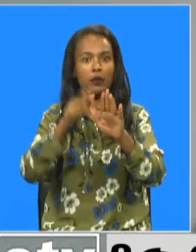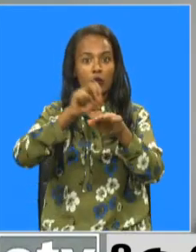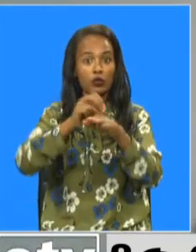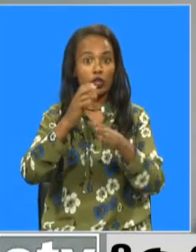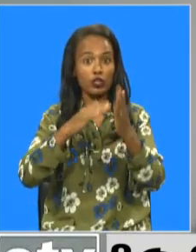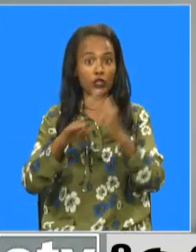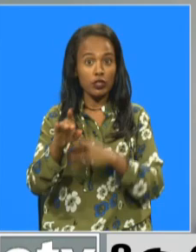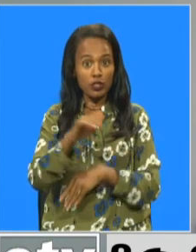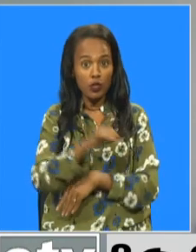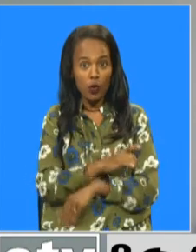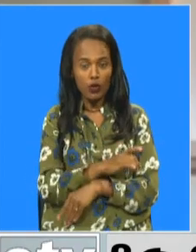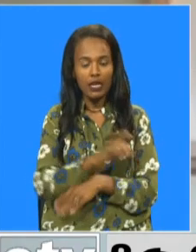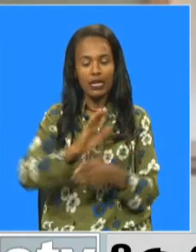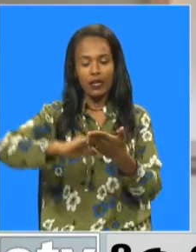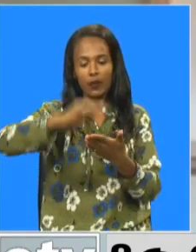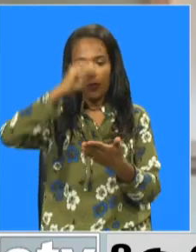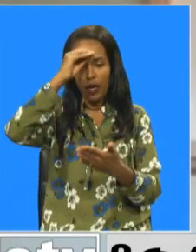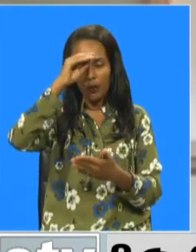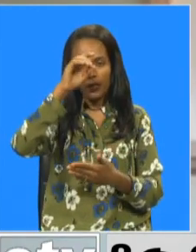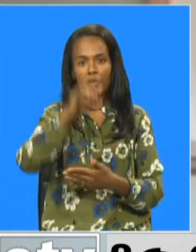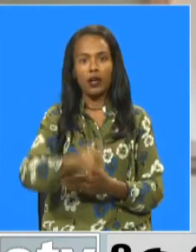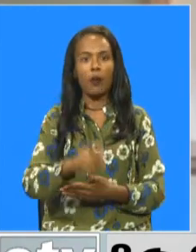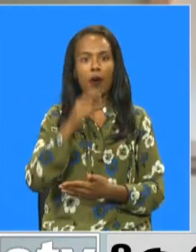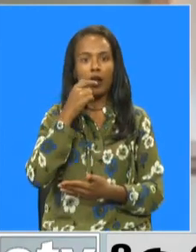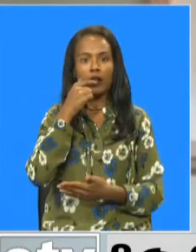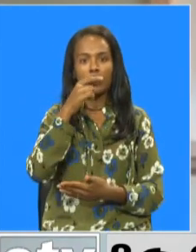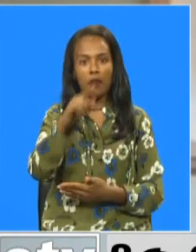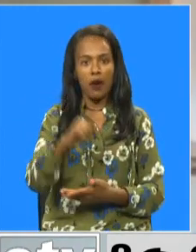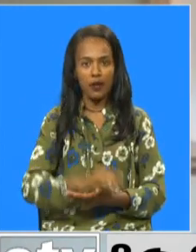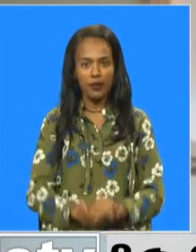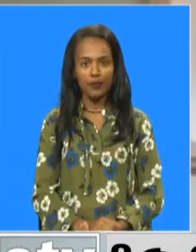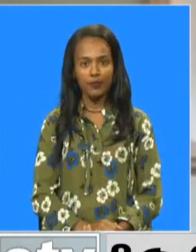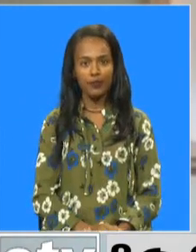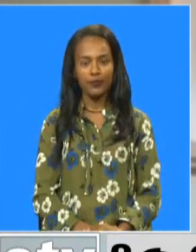ችግር በመሆኑ ለነማርበት ይገባል ተባለም።